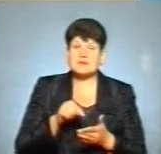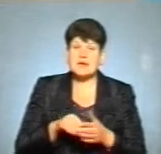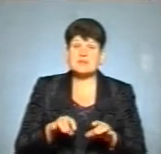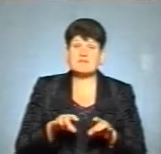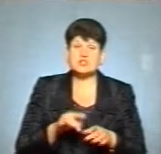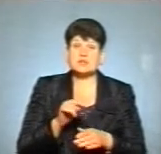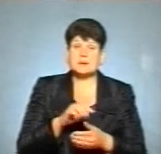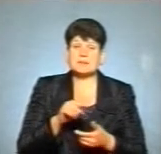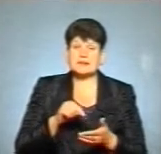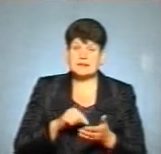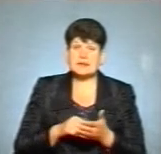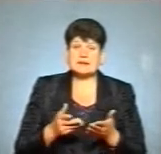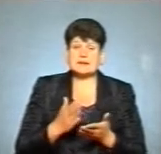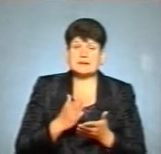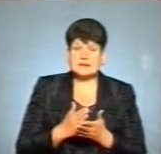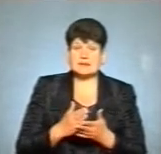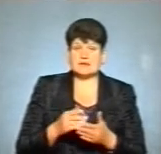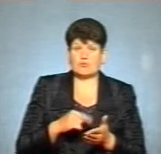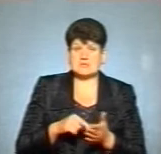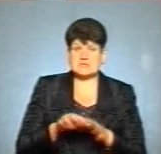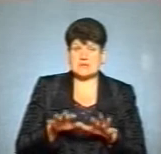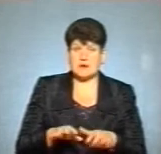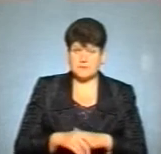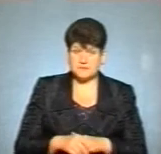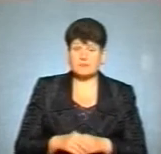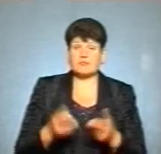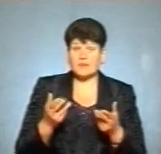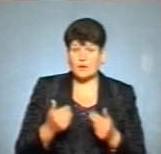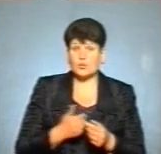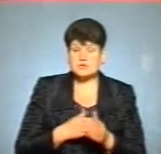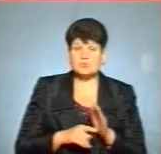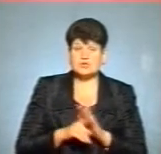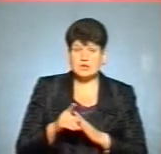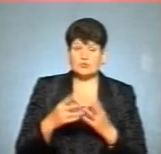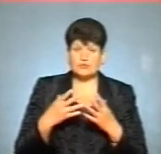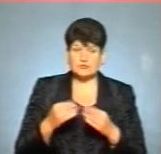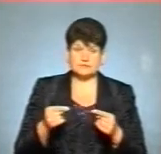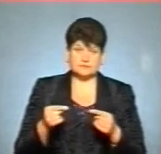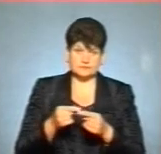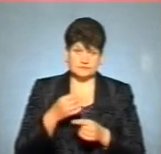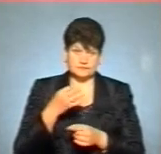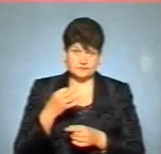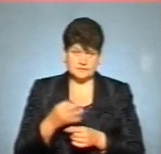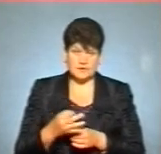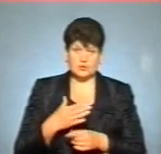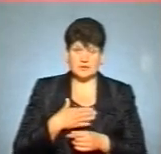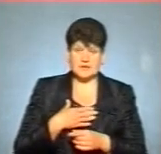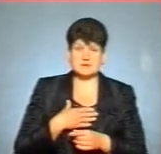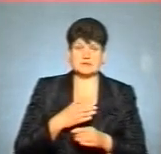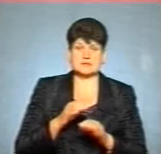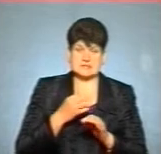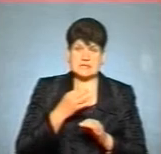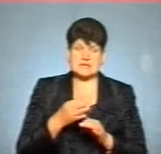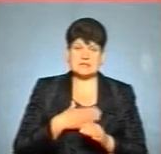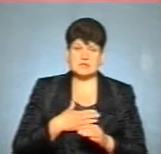тих питань, які є безпосередньо в містах. Ну, і, власне, хочеться на початку вже розставити ці акценти і донести глядачам, що дуже